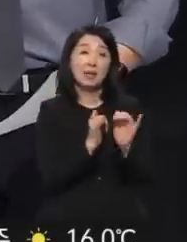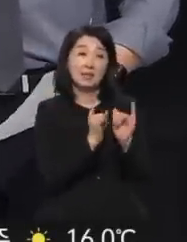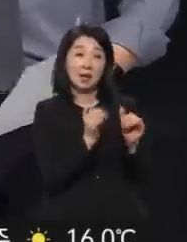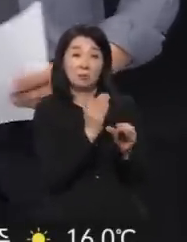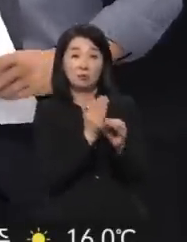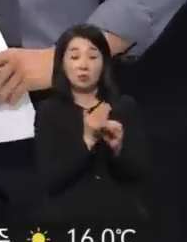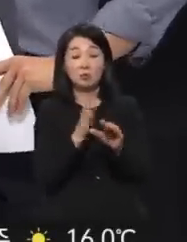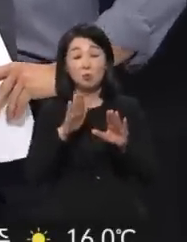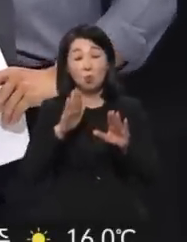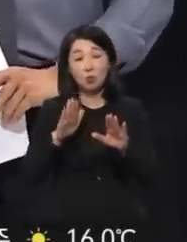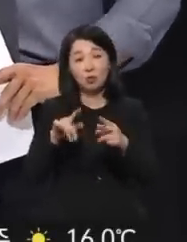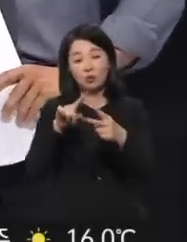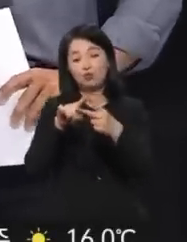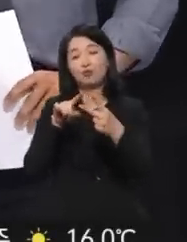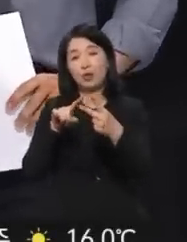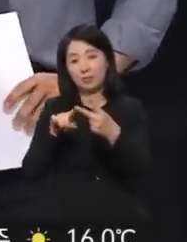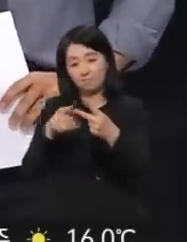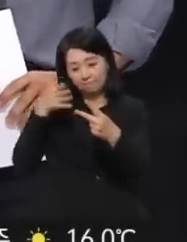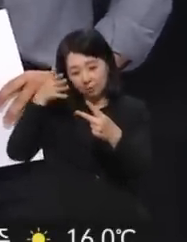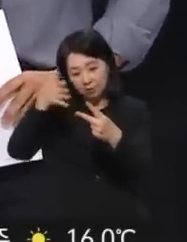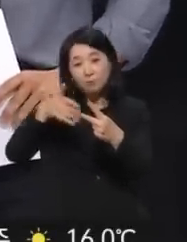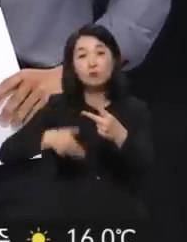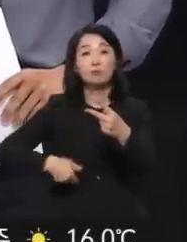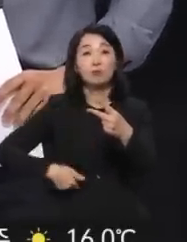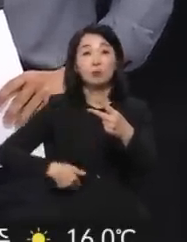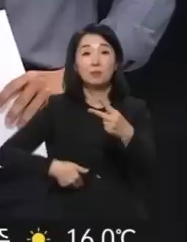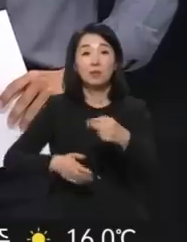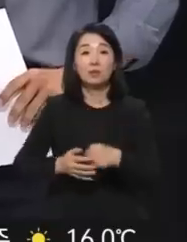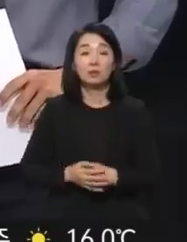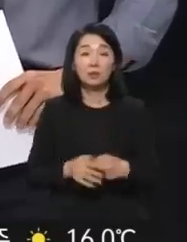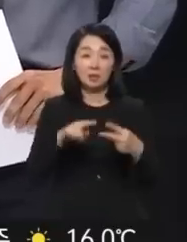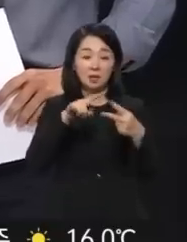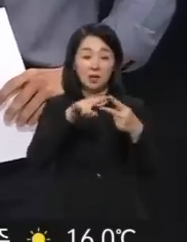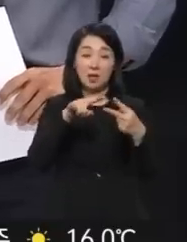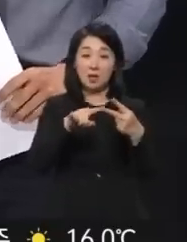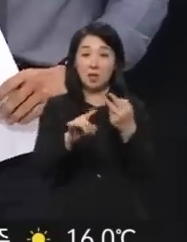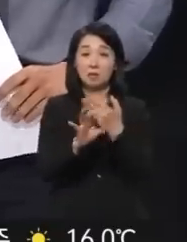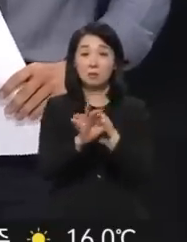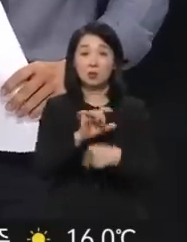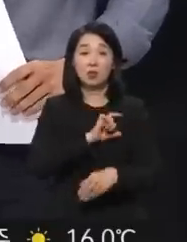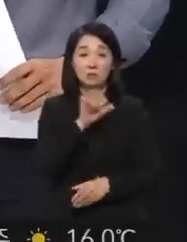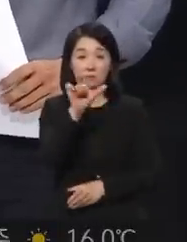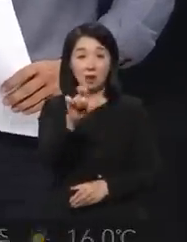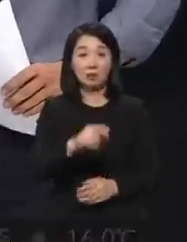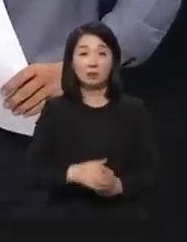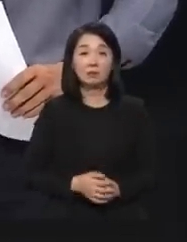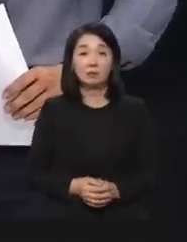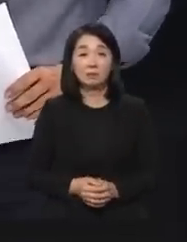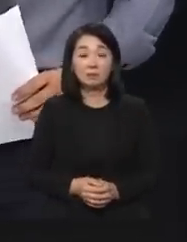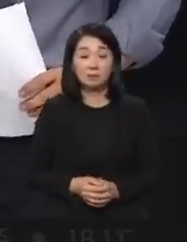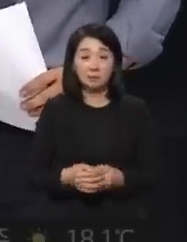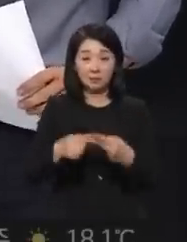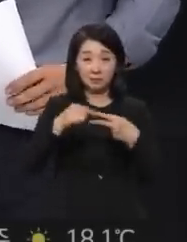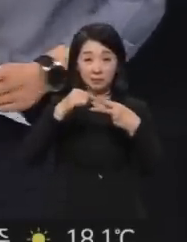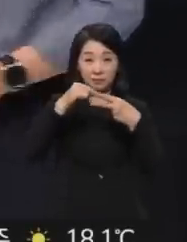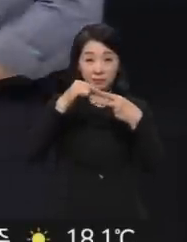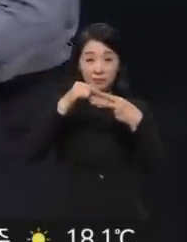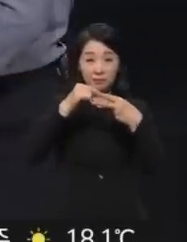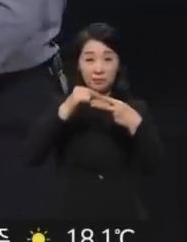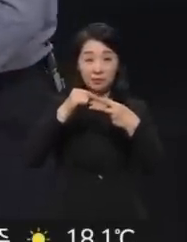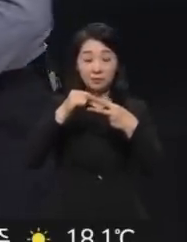두 개의 텍스트에 포커스를 맞춰볼까 합니다. 제가 각각의 임의로 이름을 붙여봤는데요. 먼저 주민 해볼 텍스트의